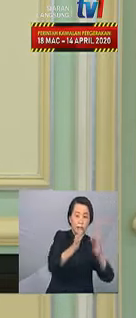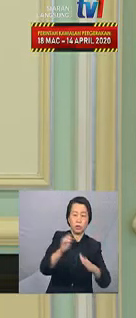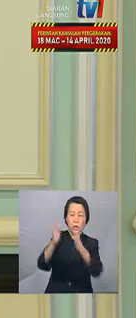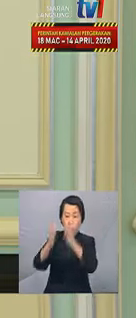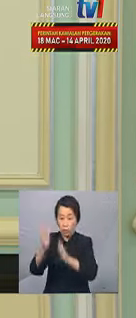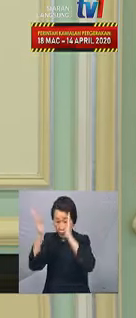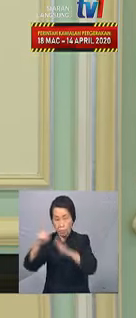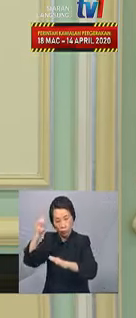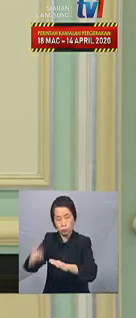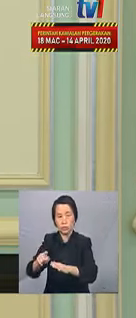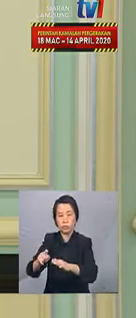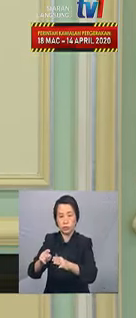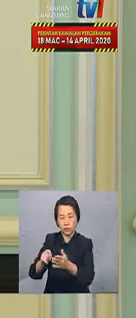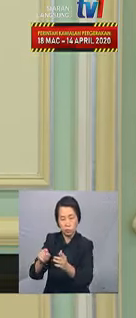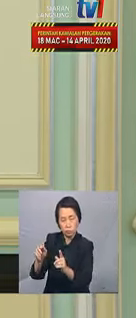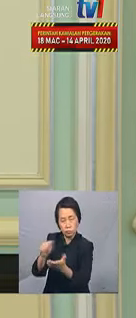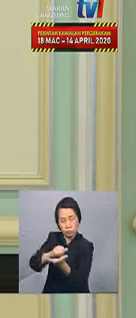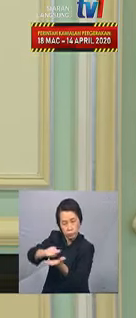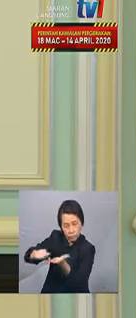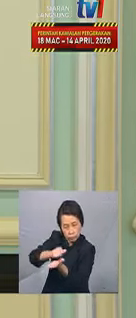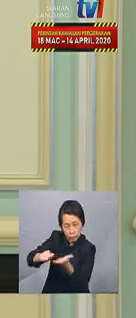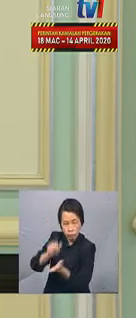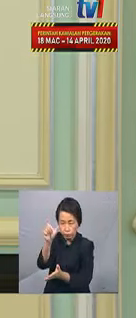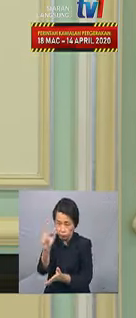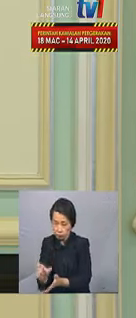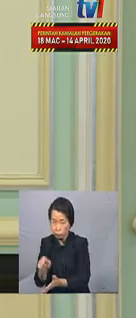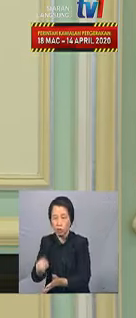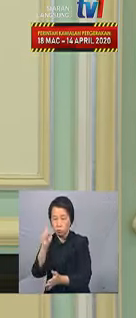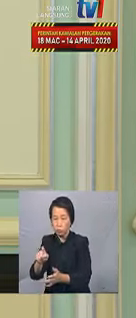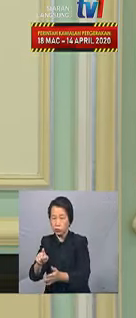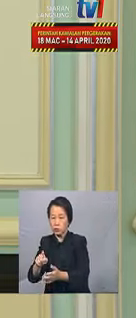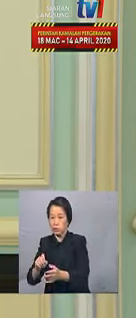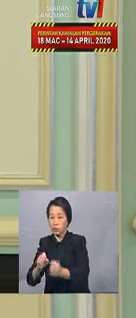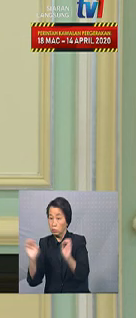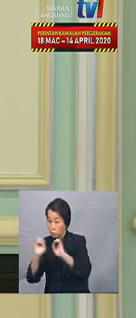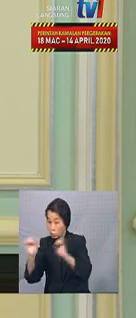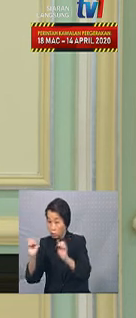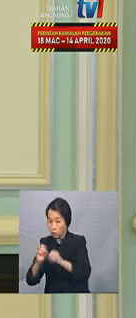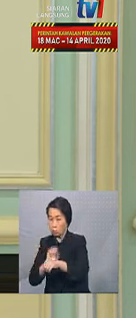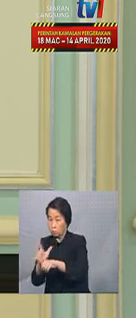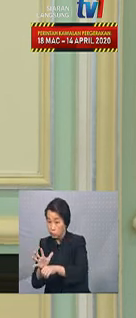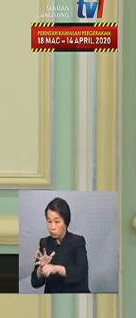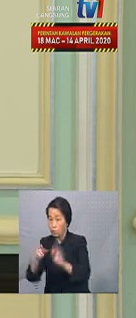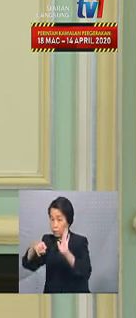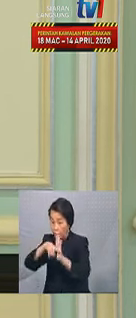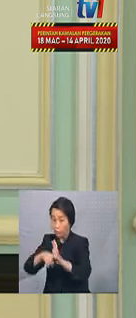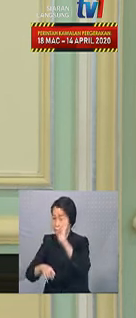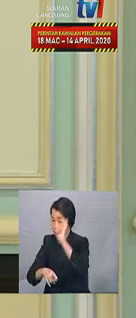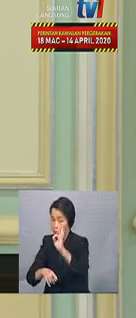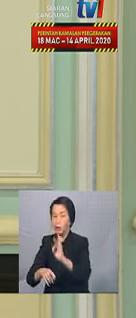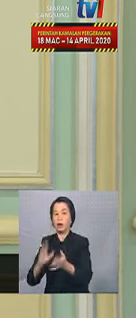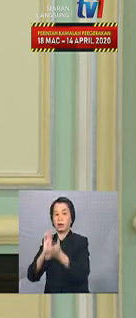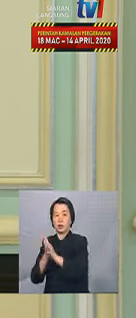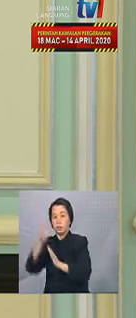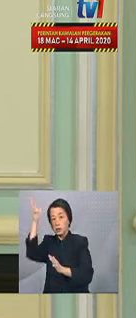Jadi itu perjanjian awal kita. Dan mereka mesti mengeluarkan surat yang mengesahkan mereka lepas saringan tersebut